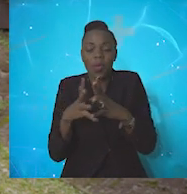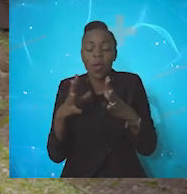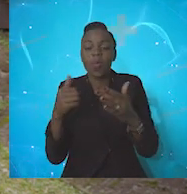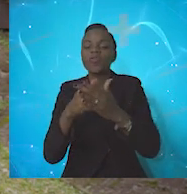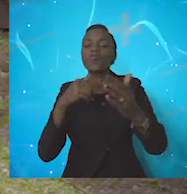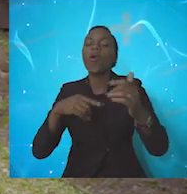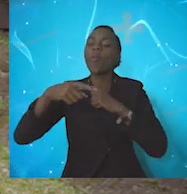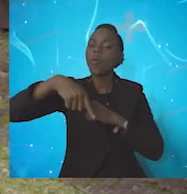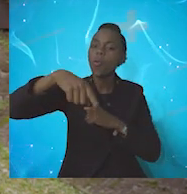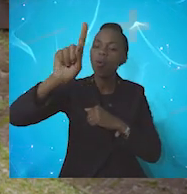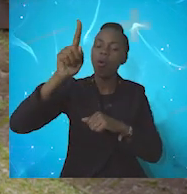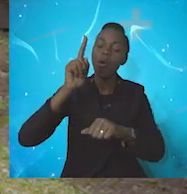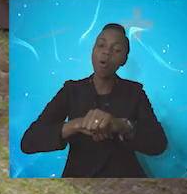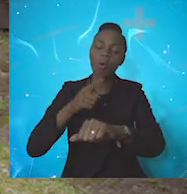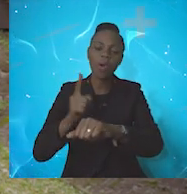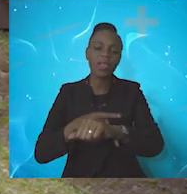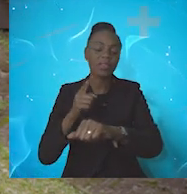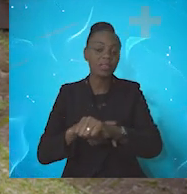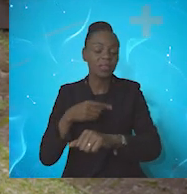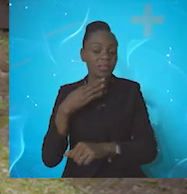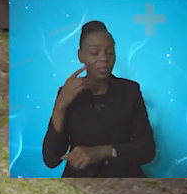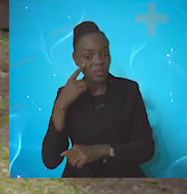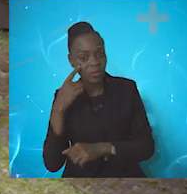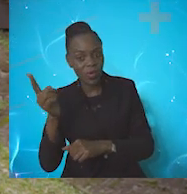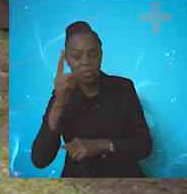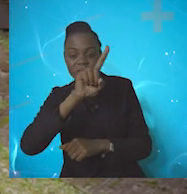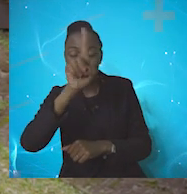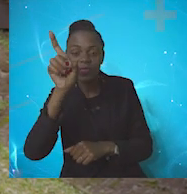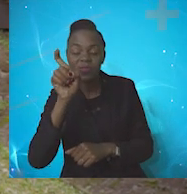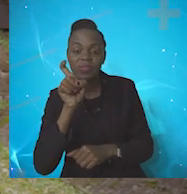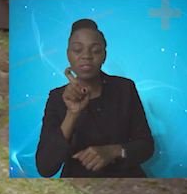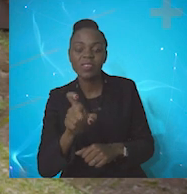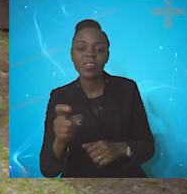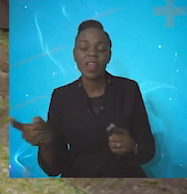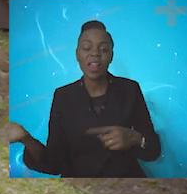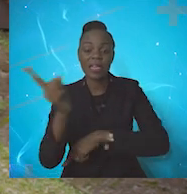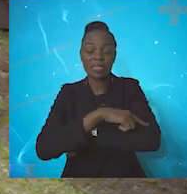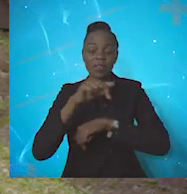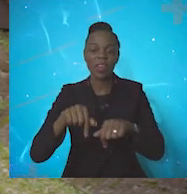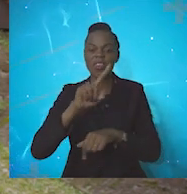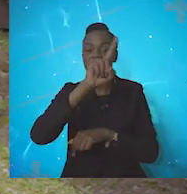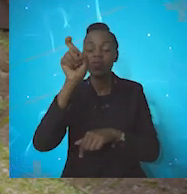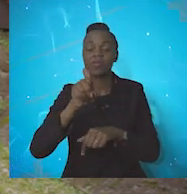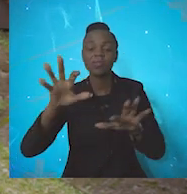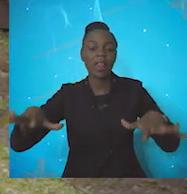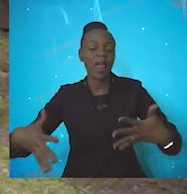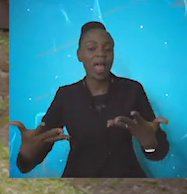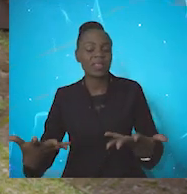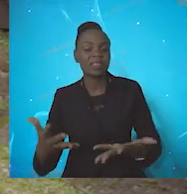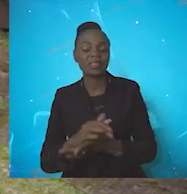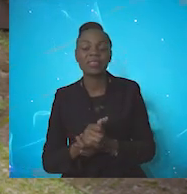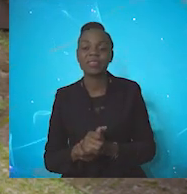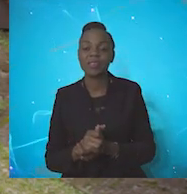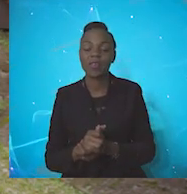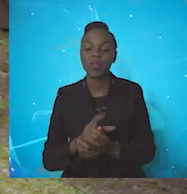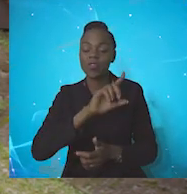zonse timafunika ndithu tione kunazoti kodi funso la tsiku la lero ndi funso lotani. Ndi funso la lero rakubweretserani nonena kuti tikufuna